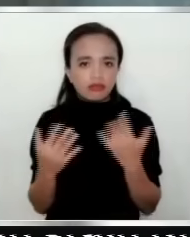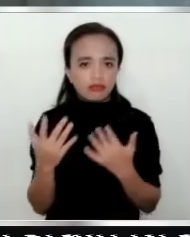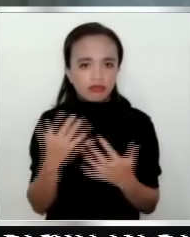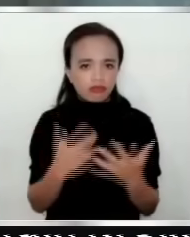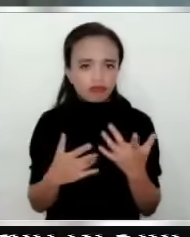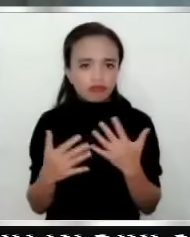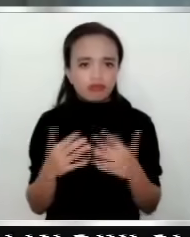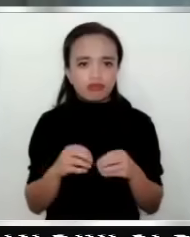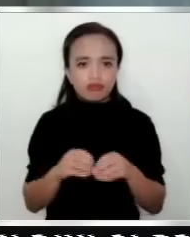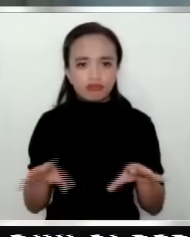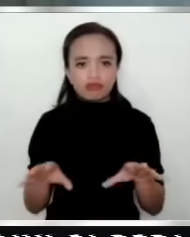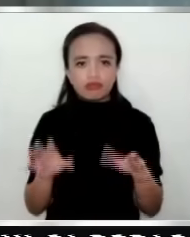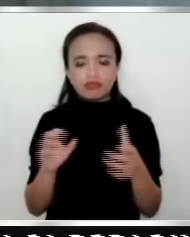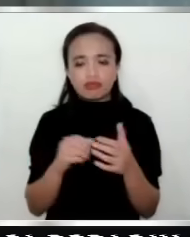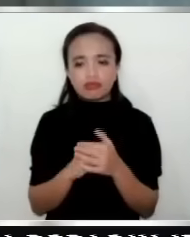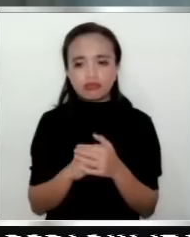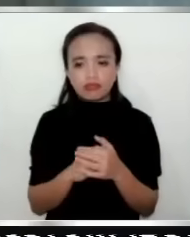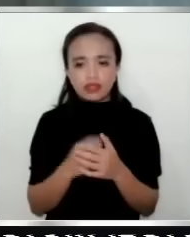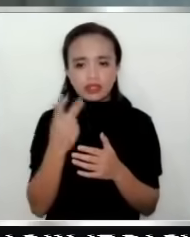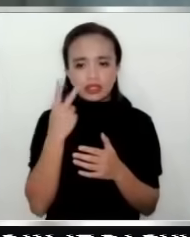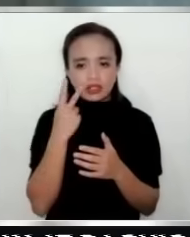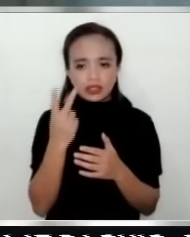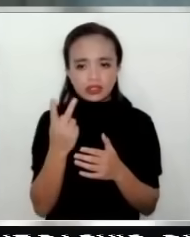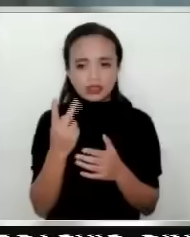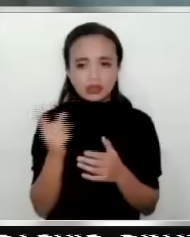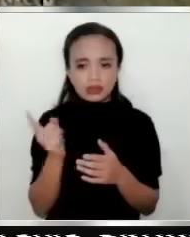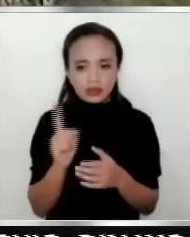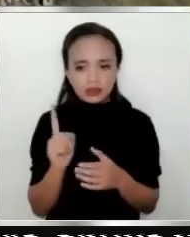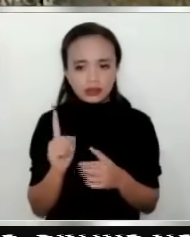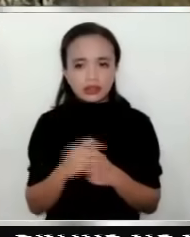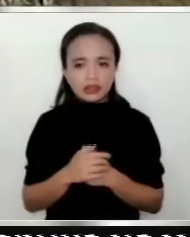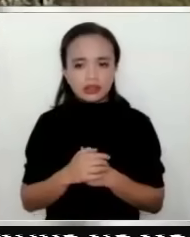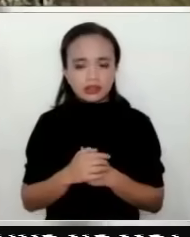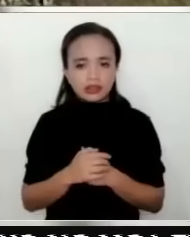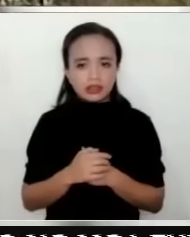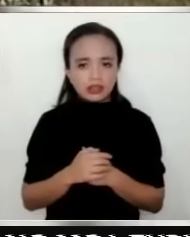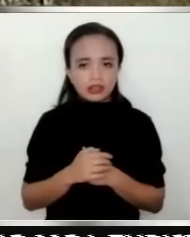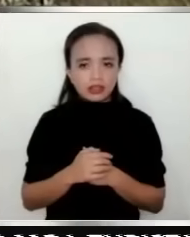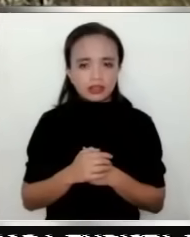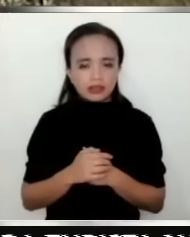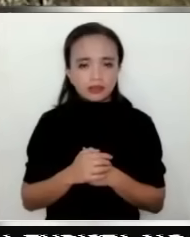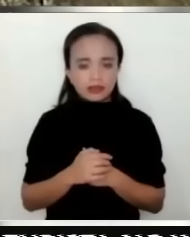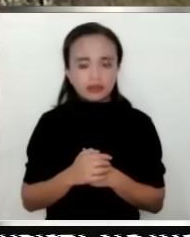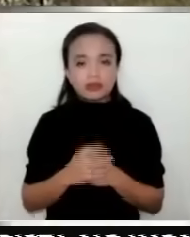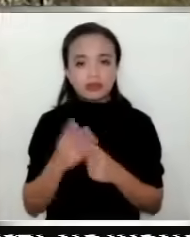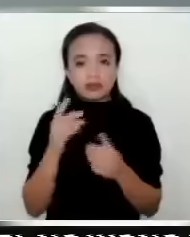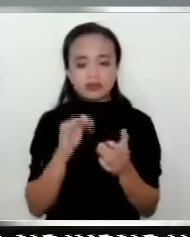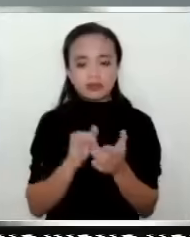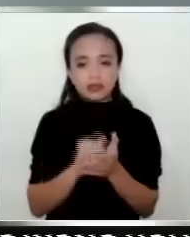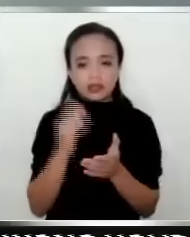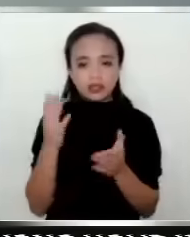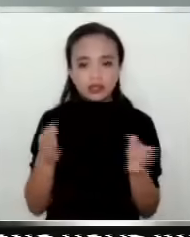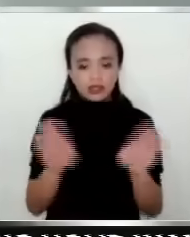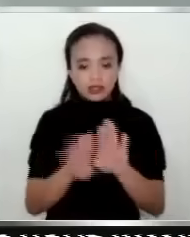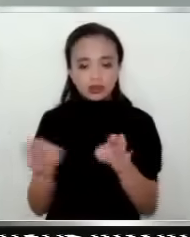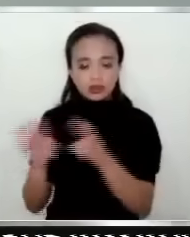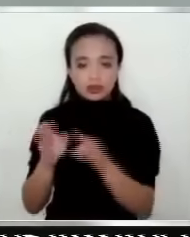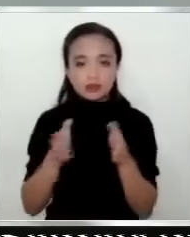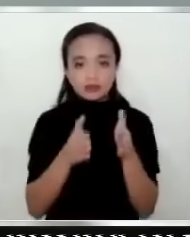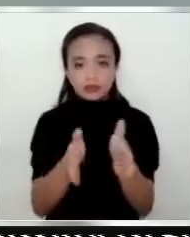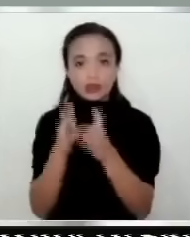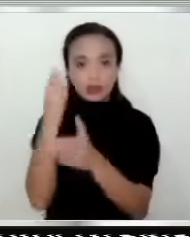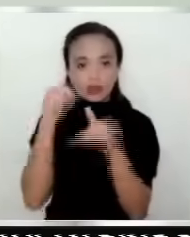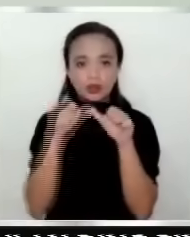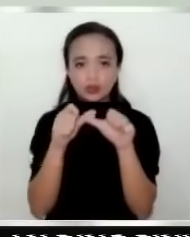lights and broadcasting over a speaker that we should all leave. Isinara na muna ang ilang kalsada sa lugar dahil sa patuloy na banta